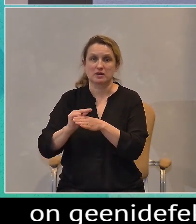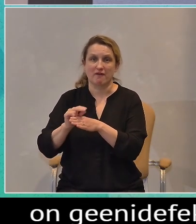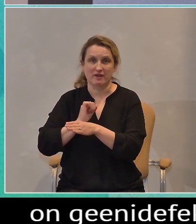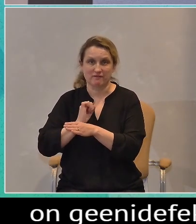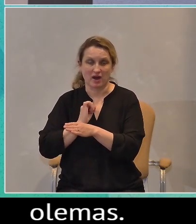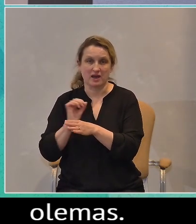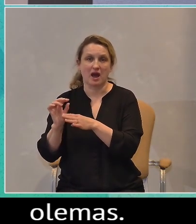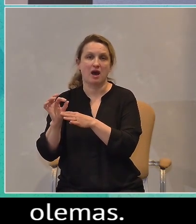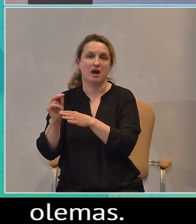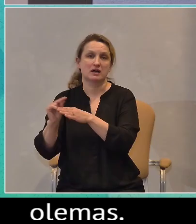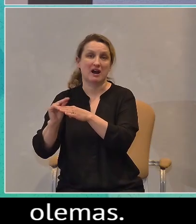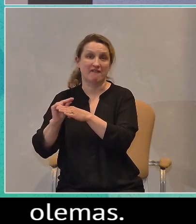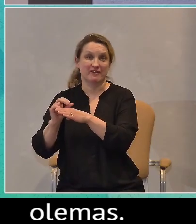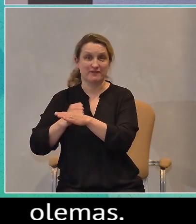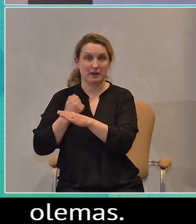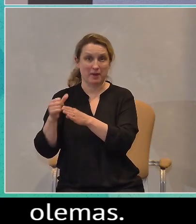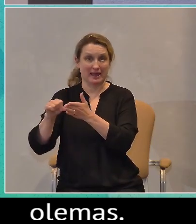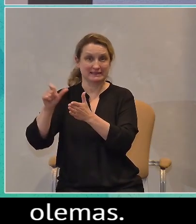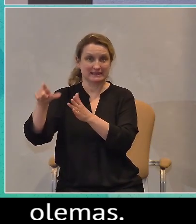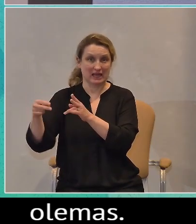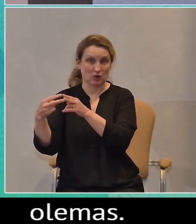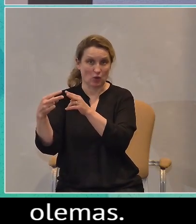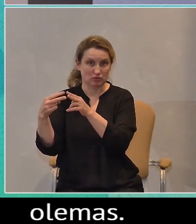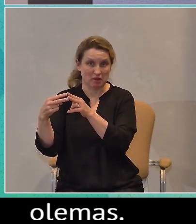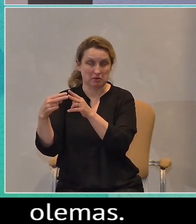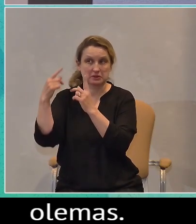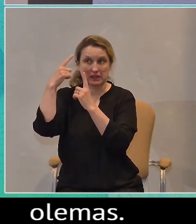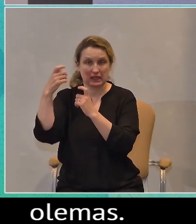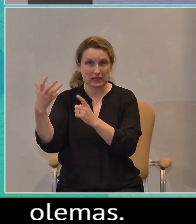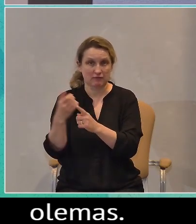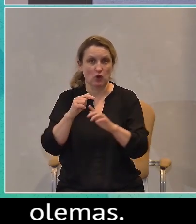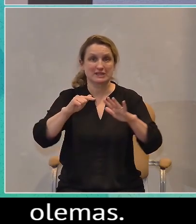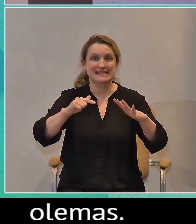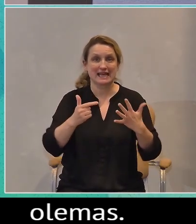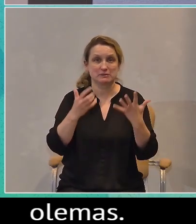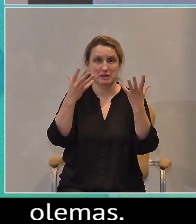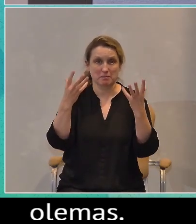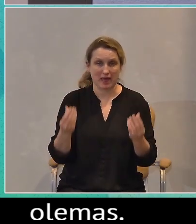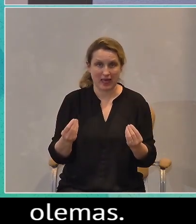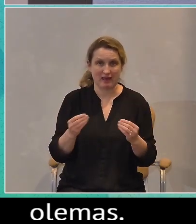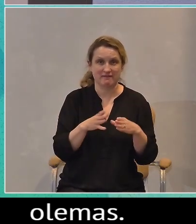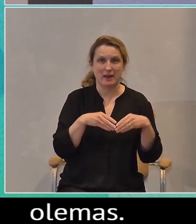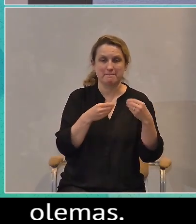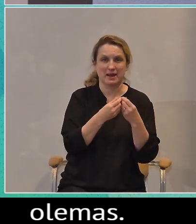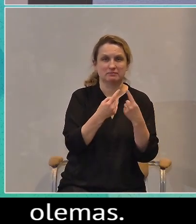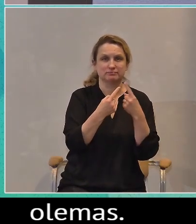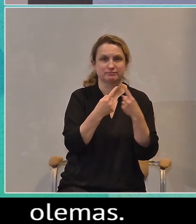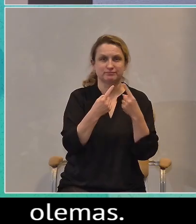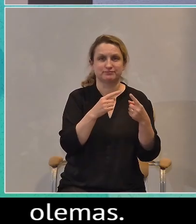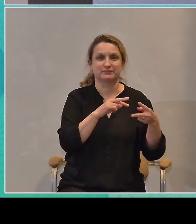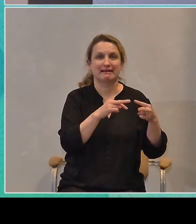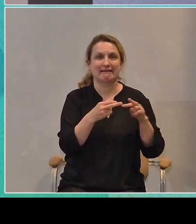ravimfirma esindajaga ja saime info ravimi kohta. 7. elupäeval konsulteeris perekonda geneetik ja